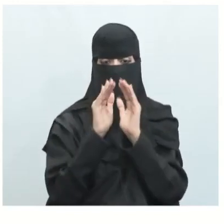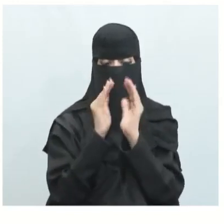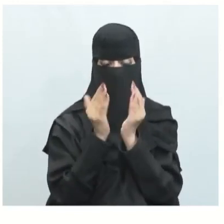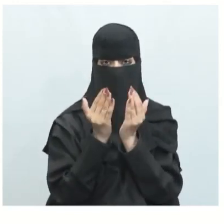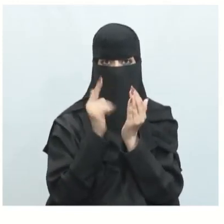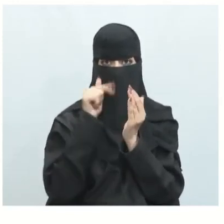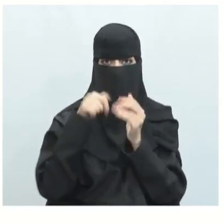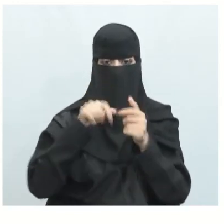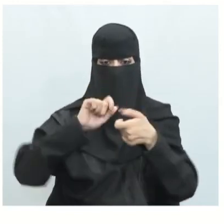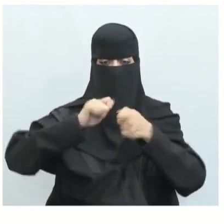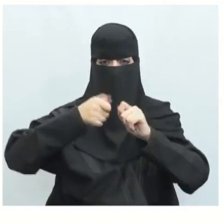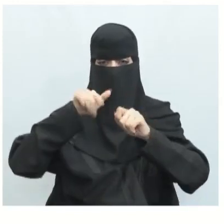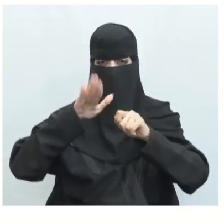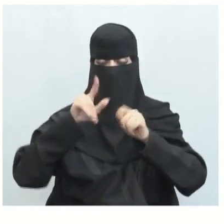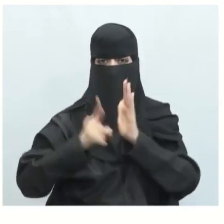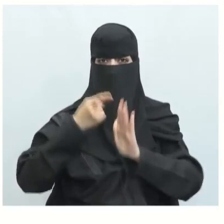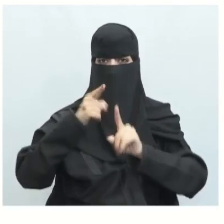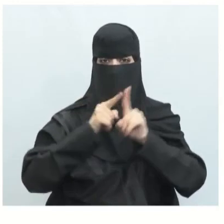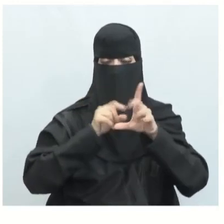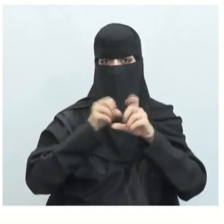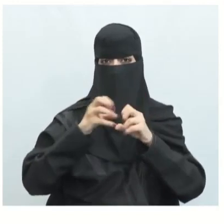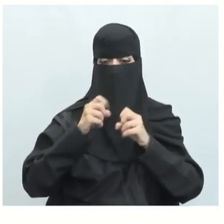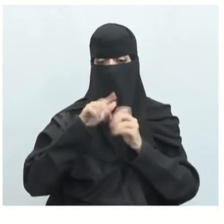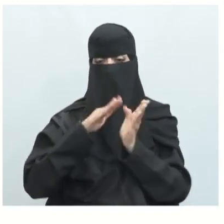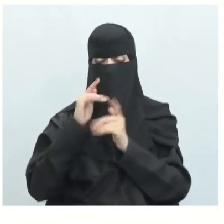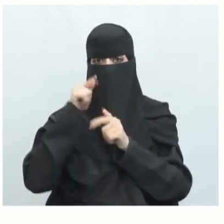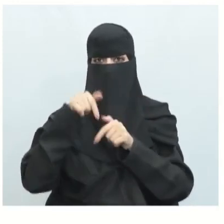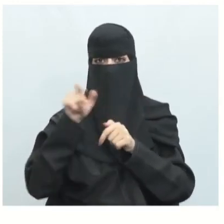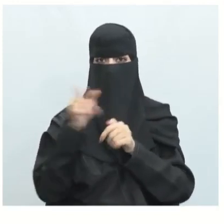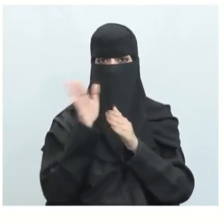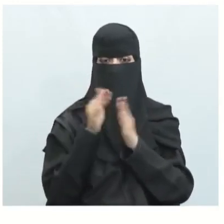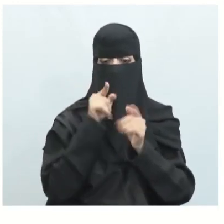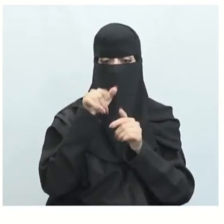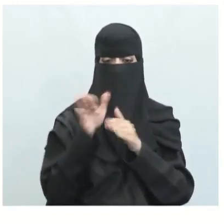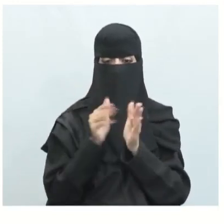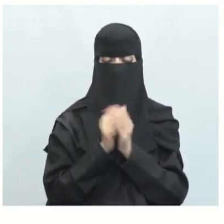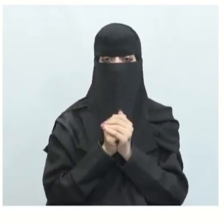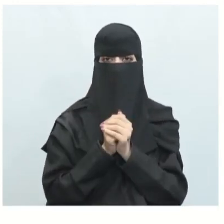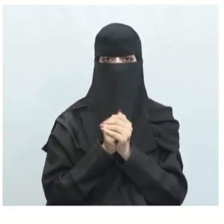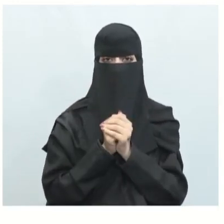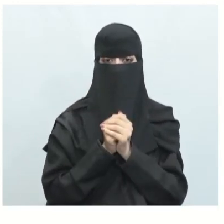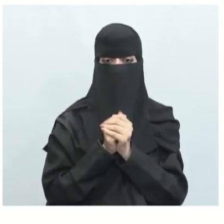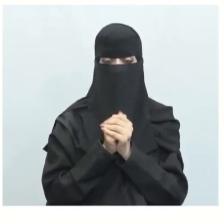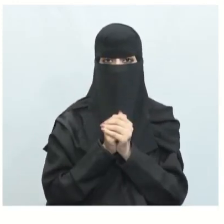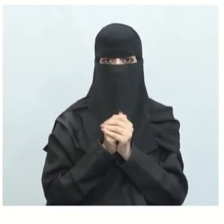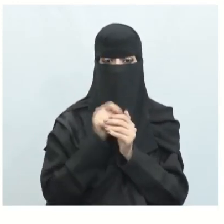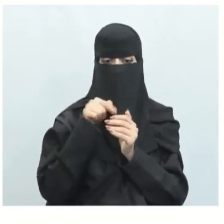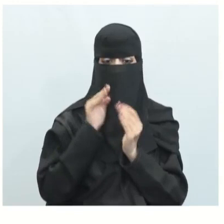القوس المعقوف بدايه تعريفه هو الدكشنري يتم تعريفه بهذا الشكل القاموس